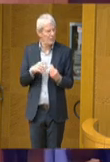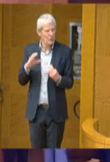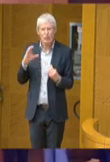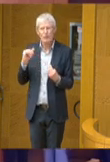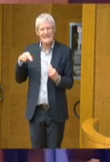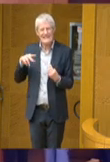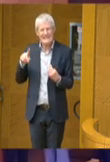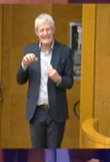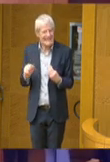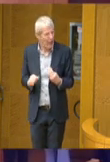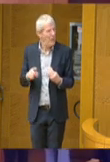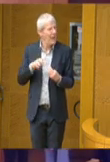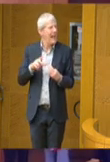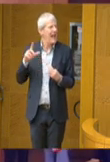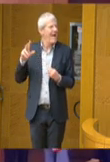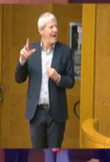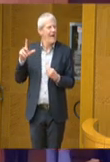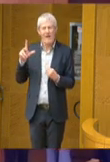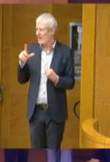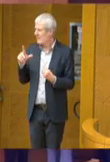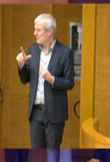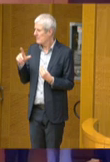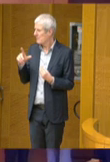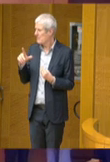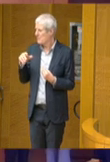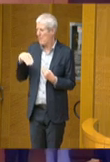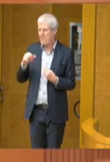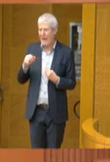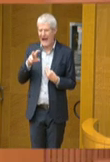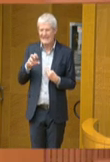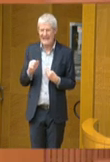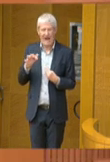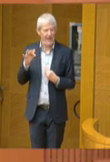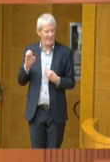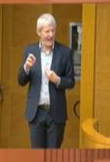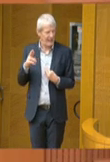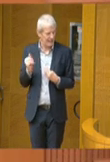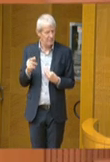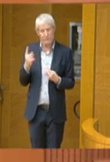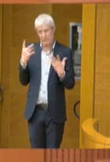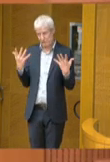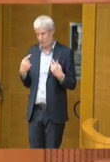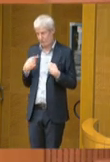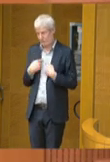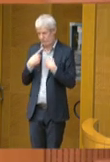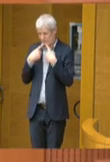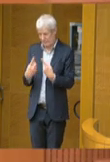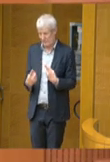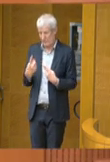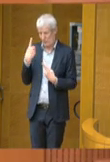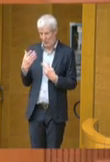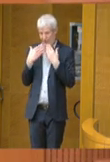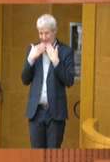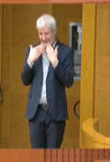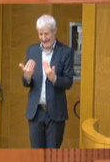e Valentina Lanciotti. Prego. Bene, grazie. Anzitutto un saluto e un ringraziamento per